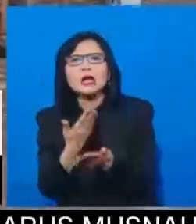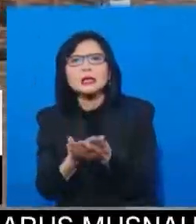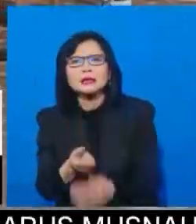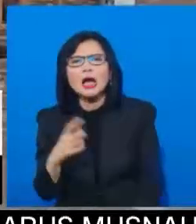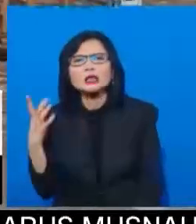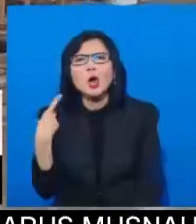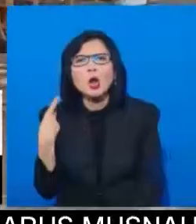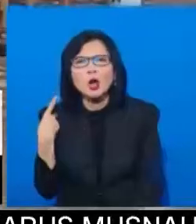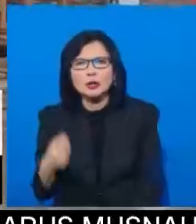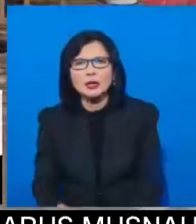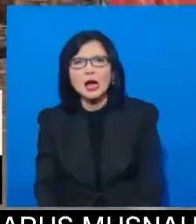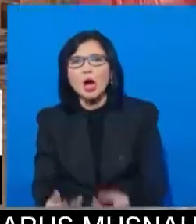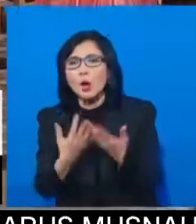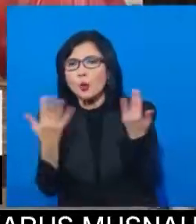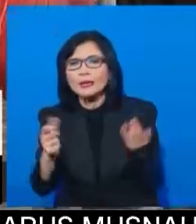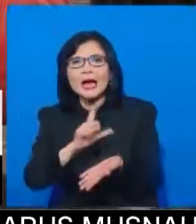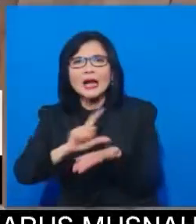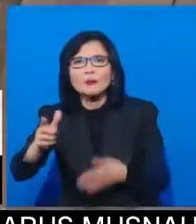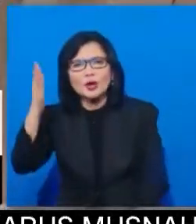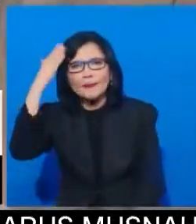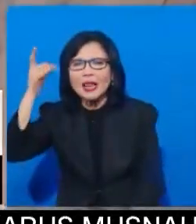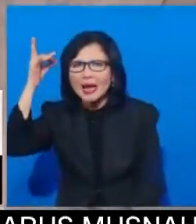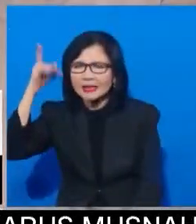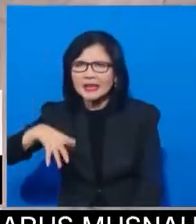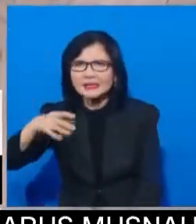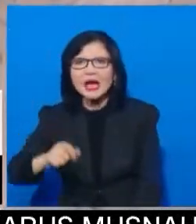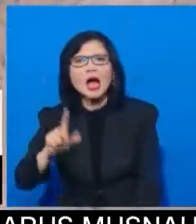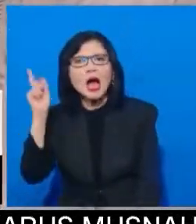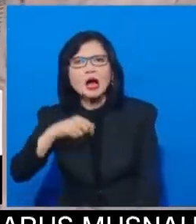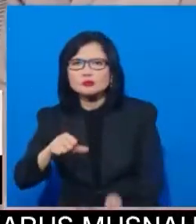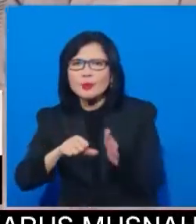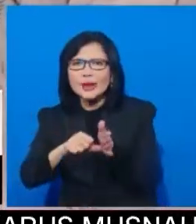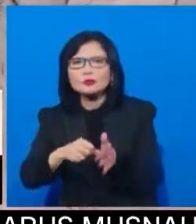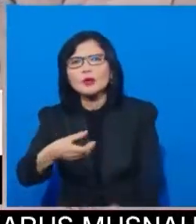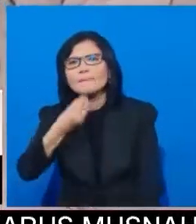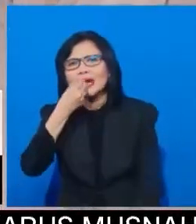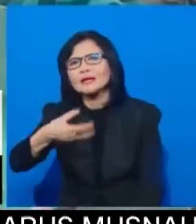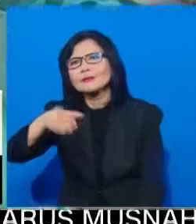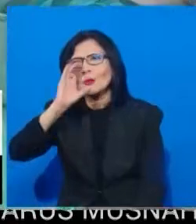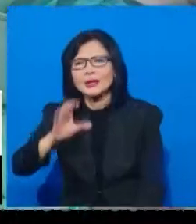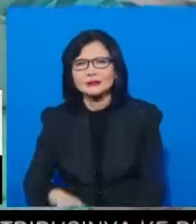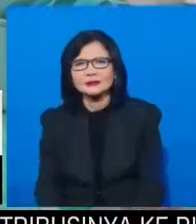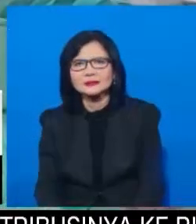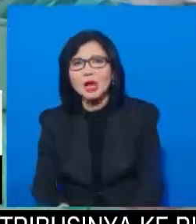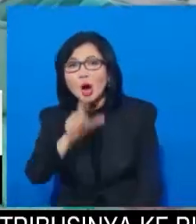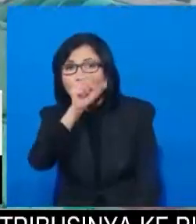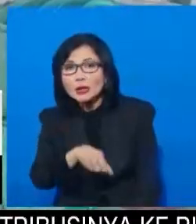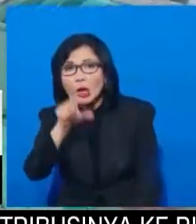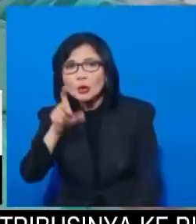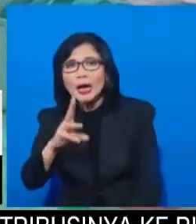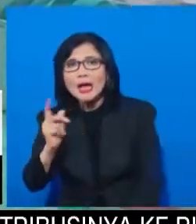setempat. Warga pun melapor ke kepala desa untuk segera memberi bantuan makanan dan minuman Senin siang. Para etnis Rohingya tersebut